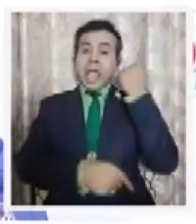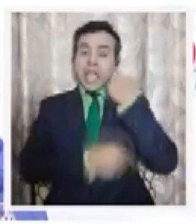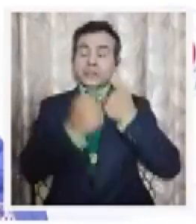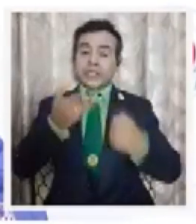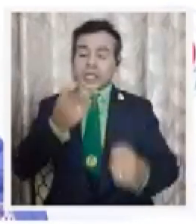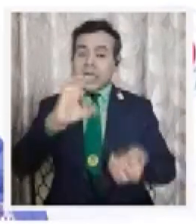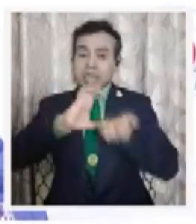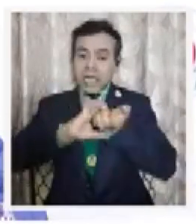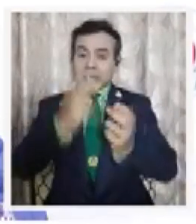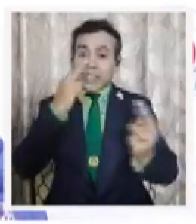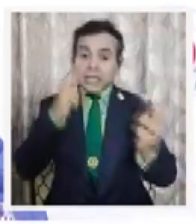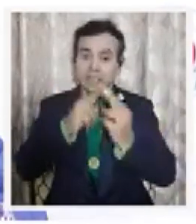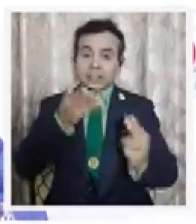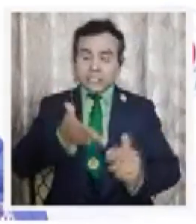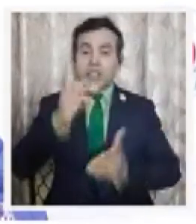হতে হলে